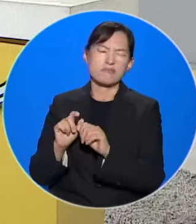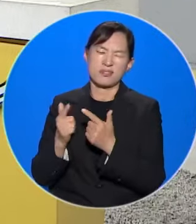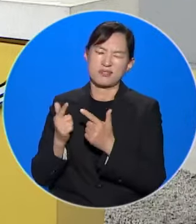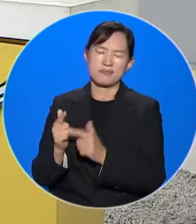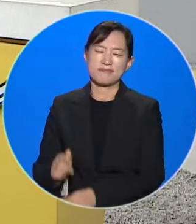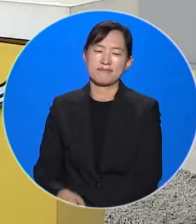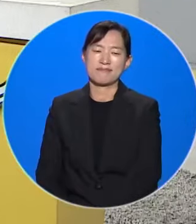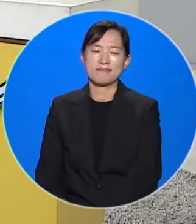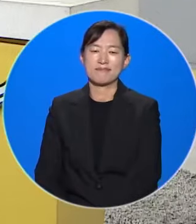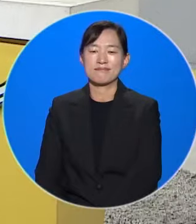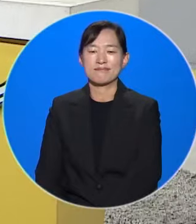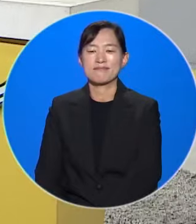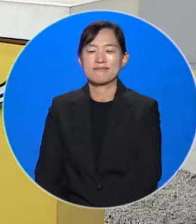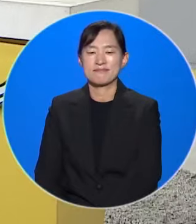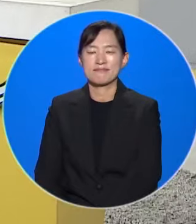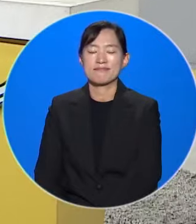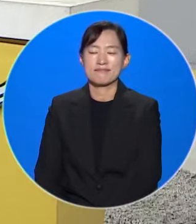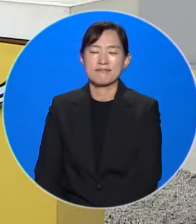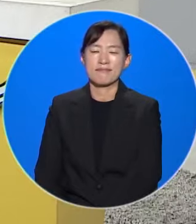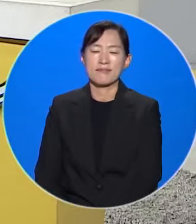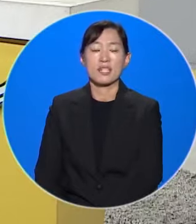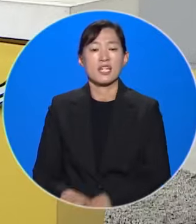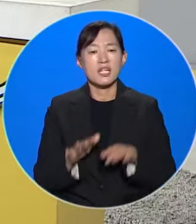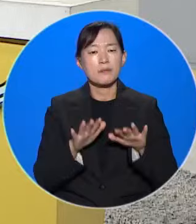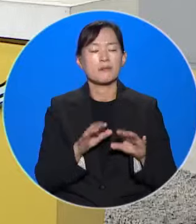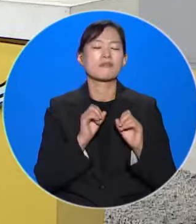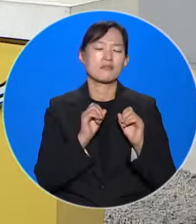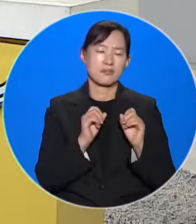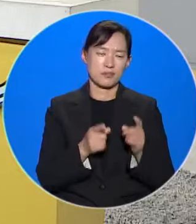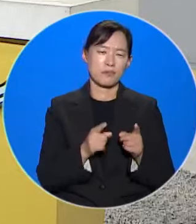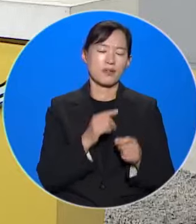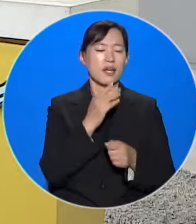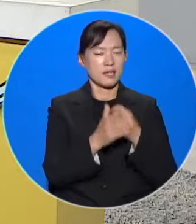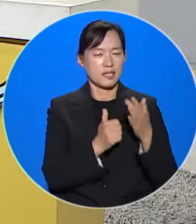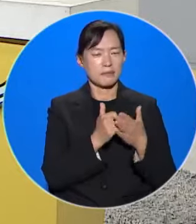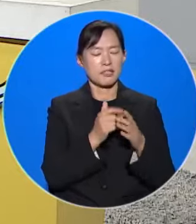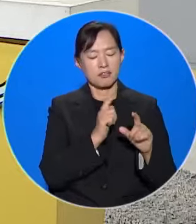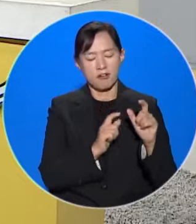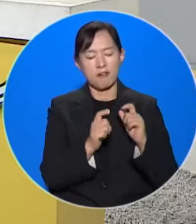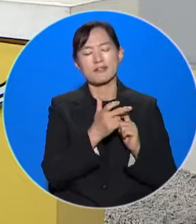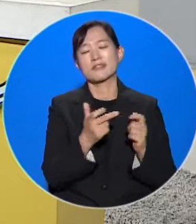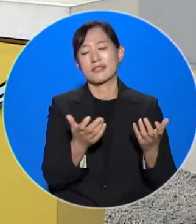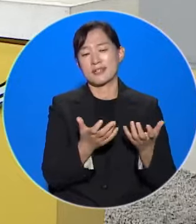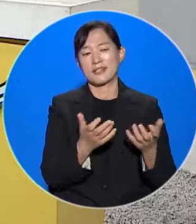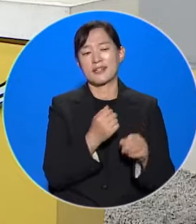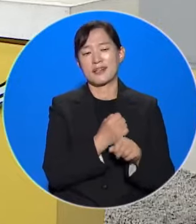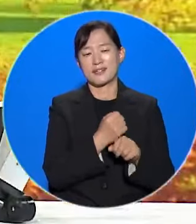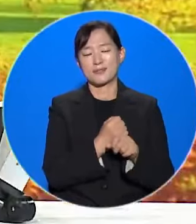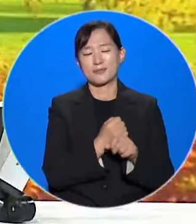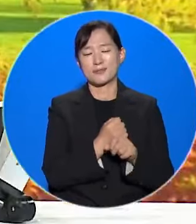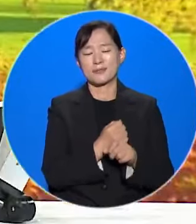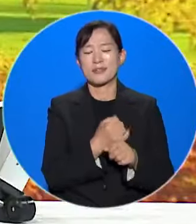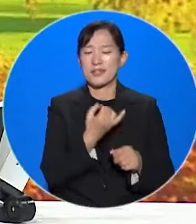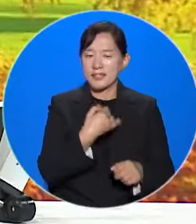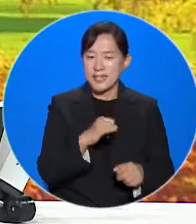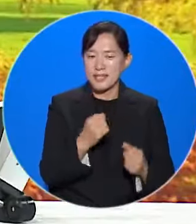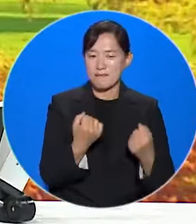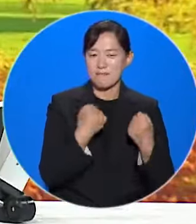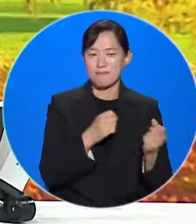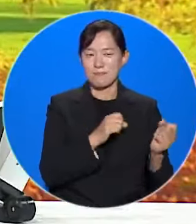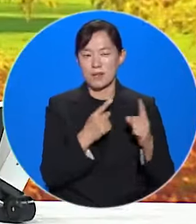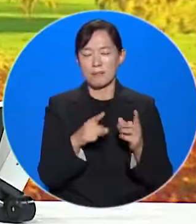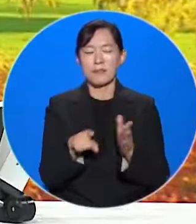했어요. 그래요. 네네. 그래, 이번 기회에 또 하나님께서 네. 더 크게 역사하시고 네. 우리 따님이